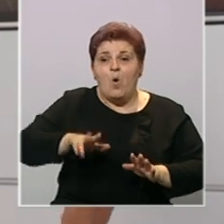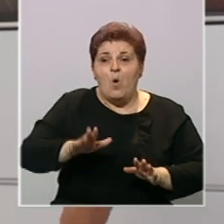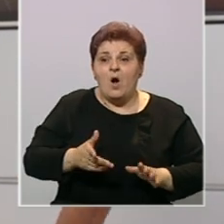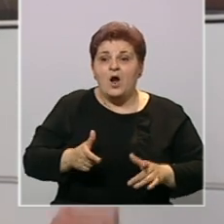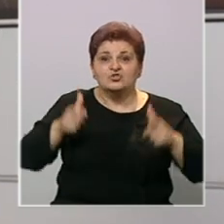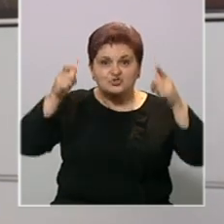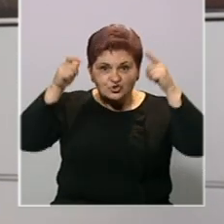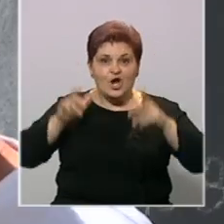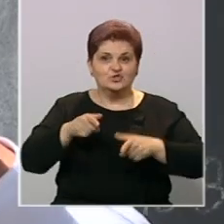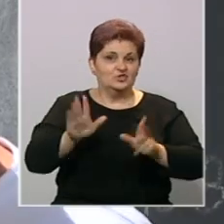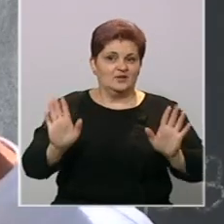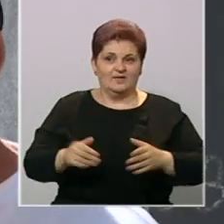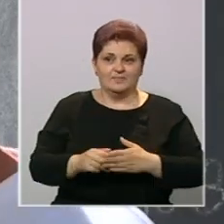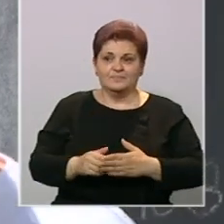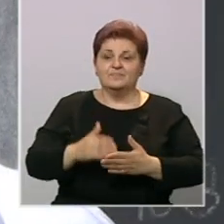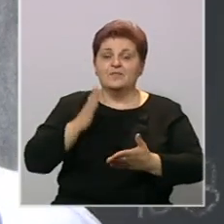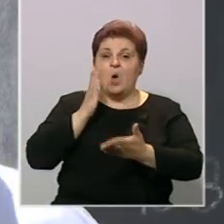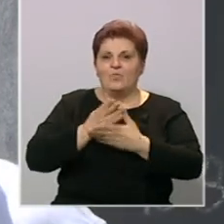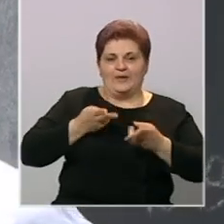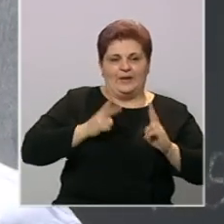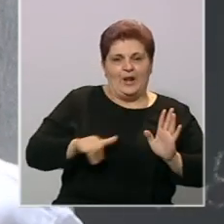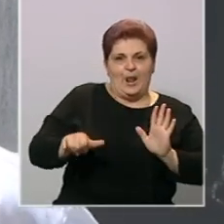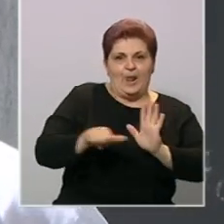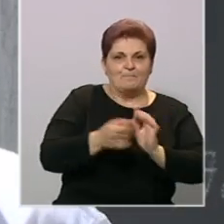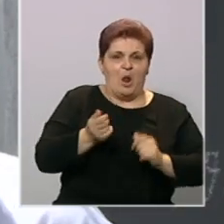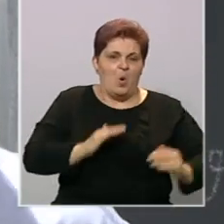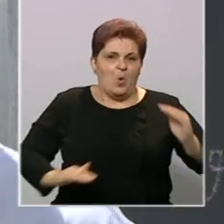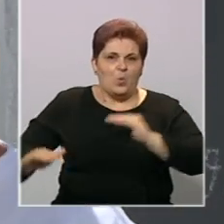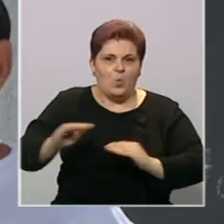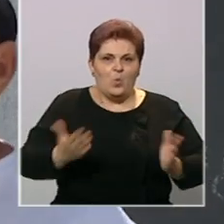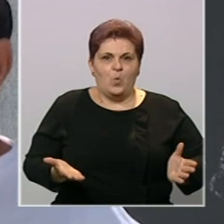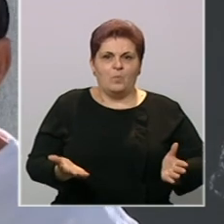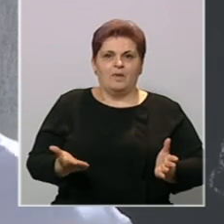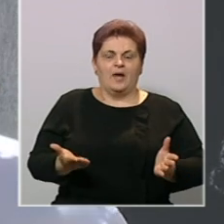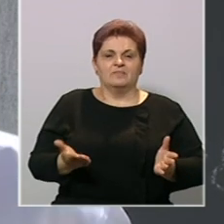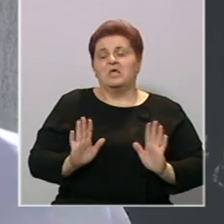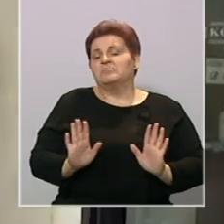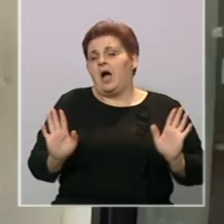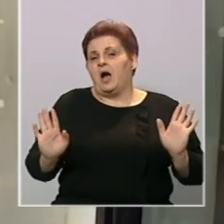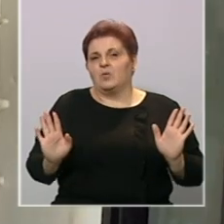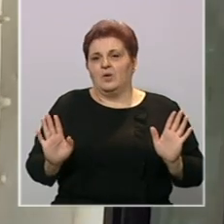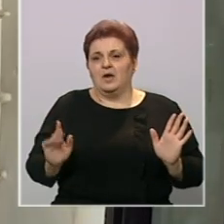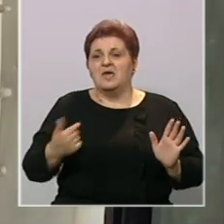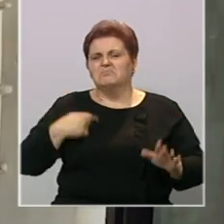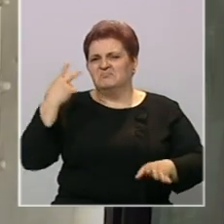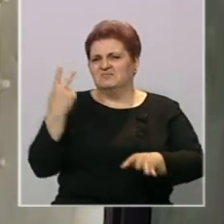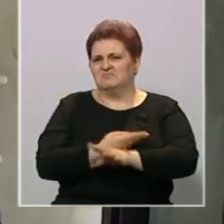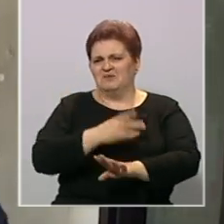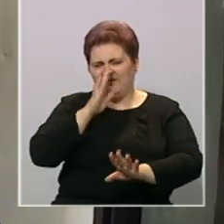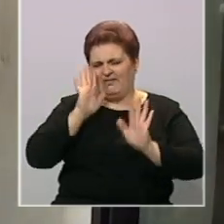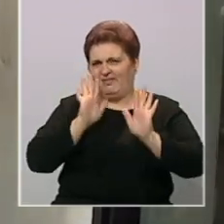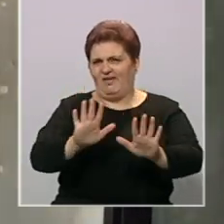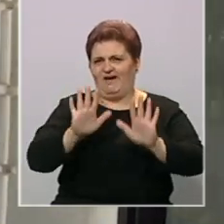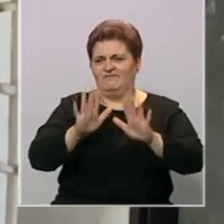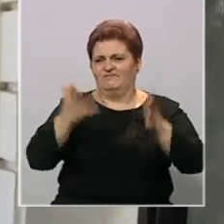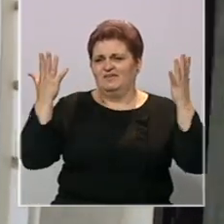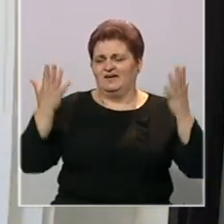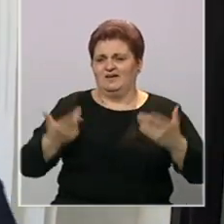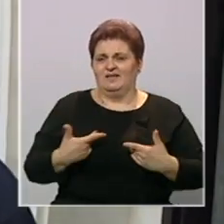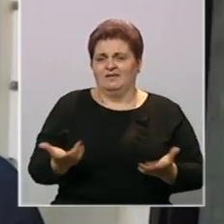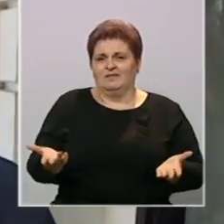evo, zaboravila sam. Uvijek hladovina, malo kupanje, bunica i tako. Ajde. Mi smo navikli na to. Nama ne